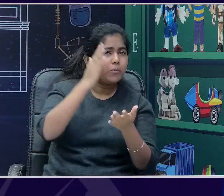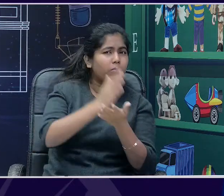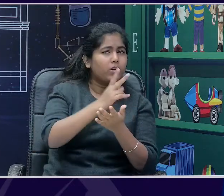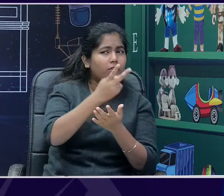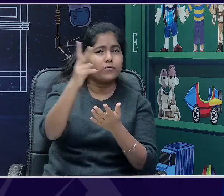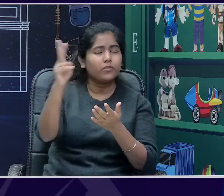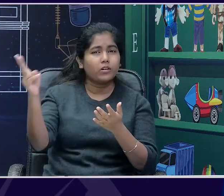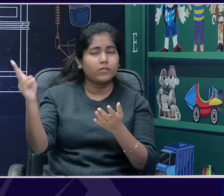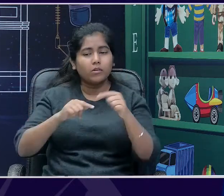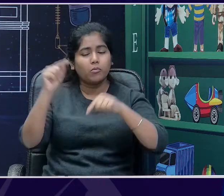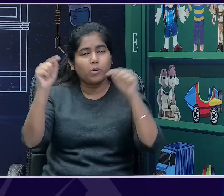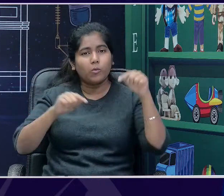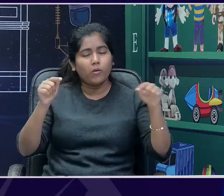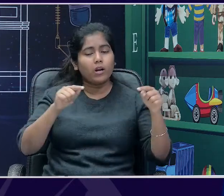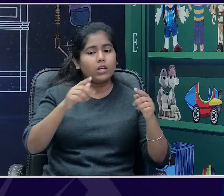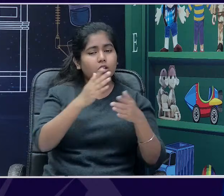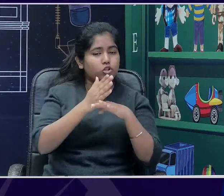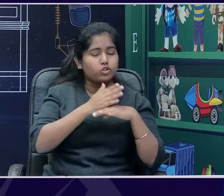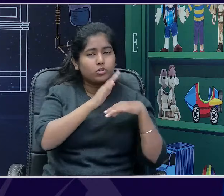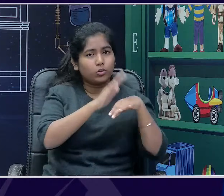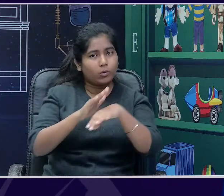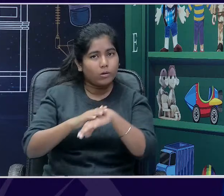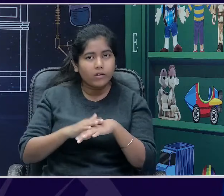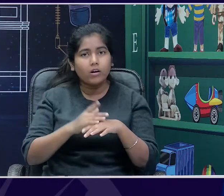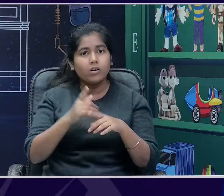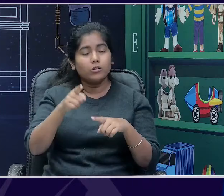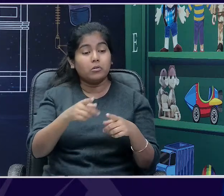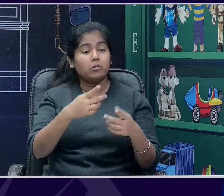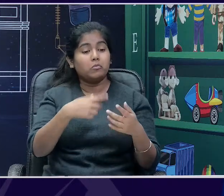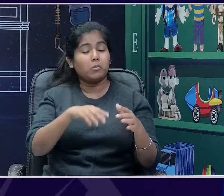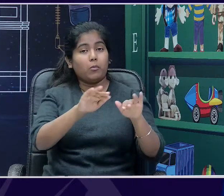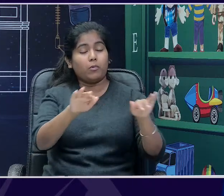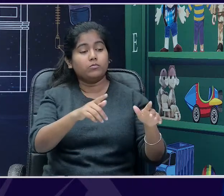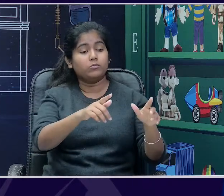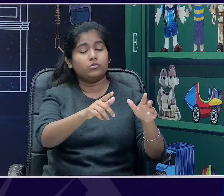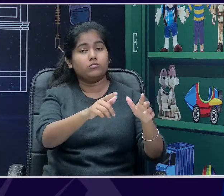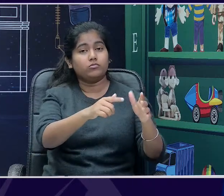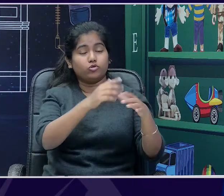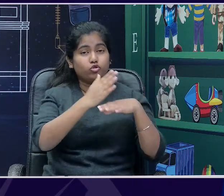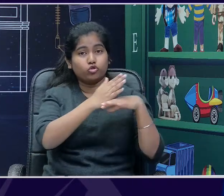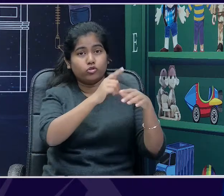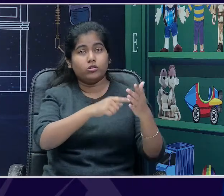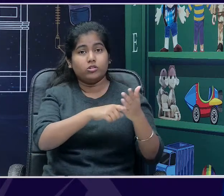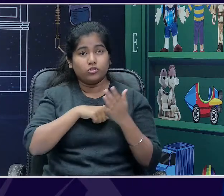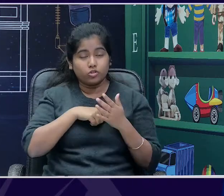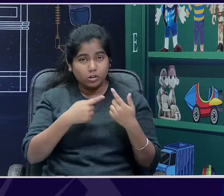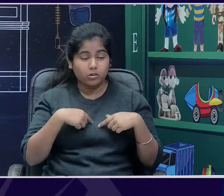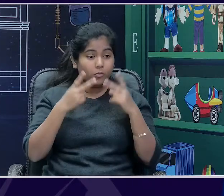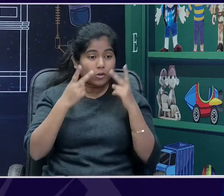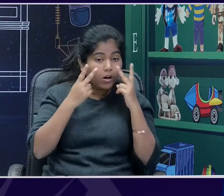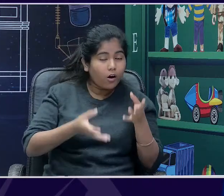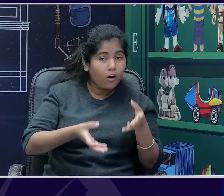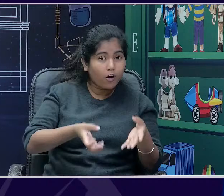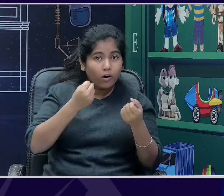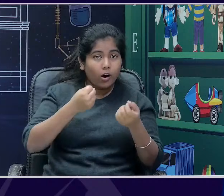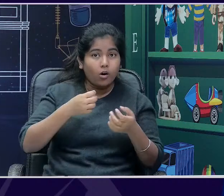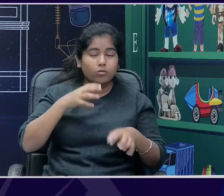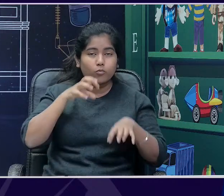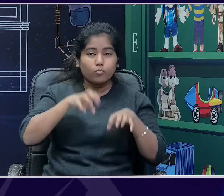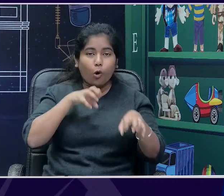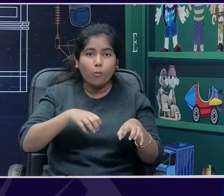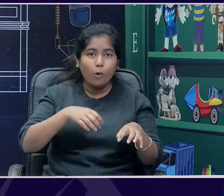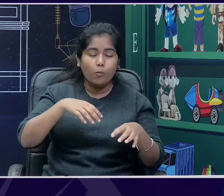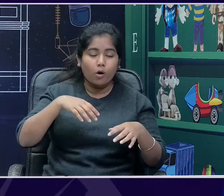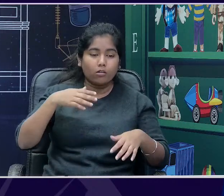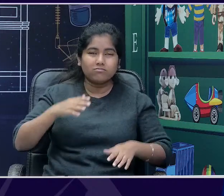many experiences. Right. Okay, ma'am, I did this. I saw a dog with 3 legs only. Then I found things कि ऐसा